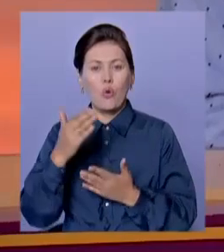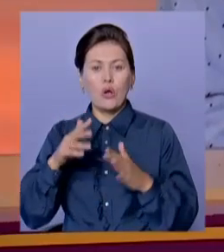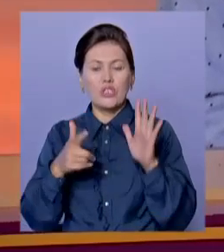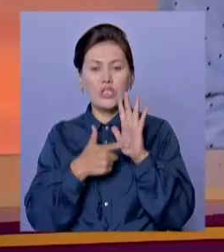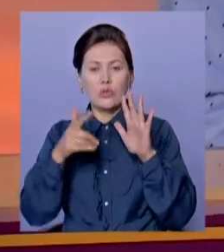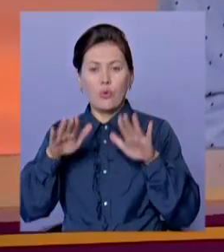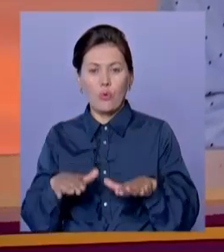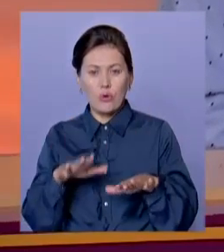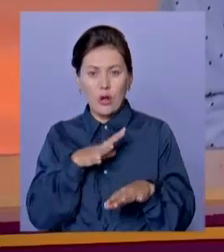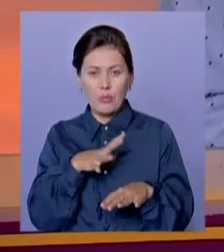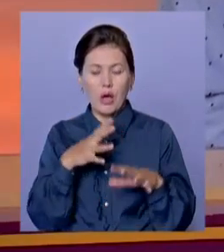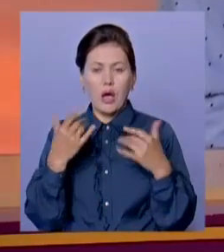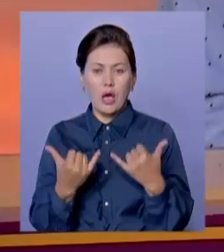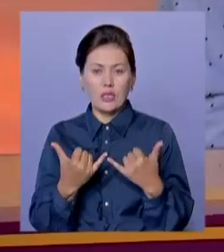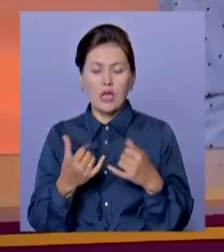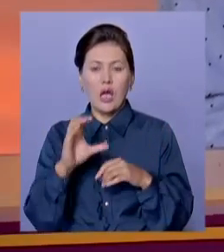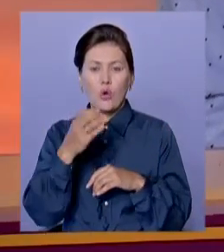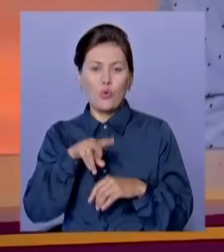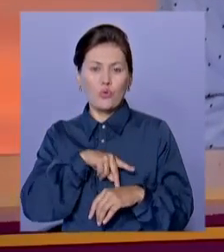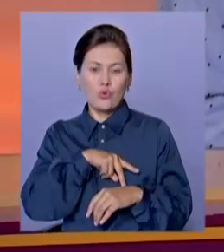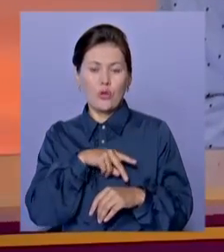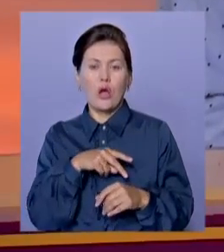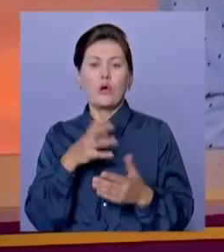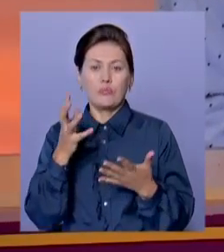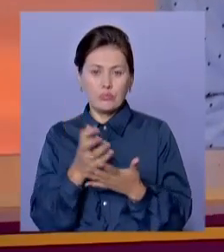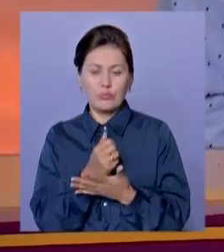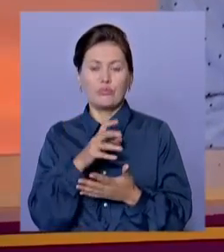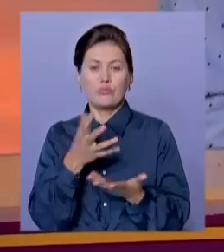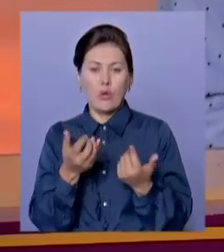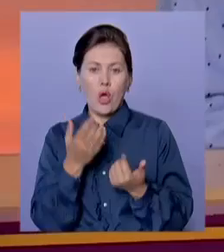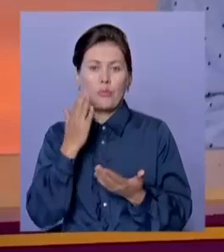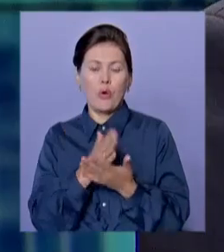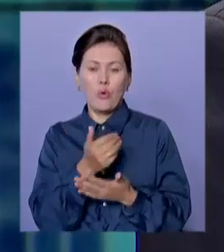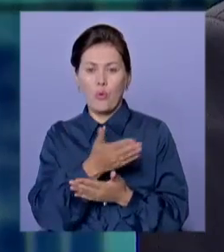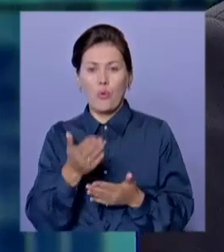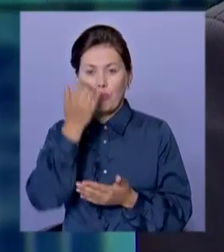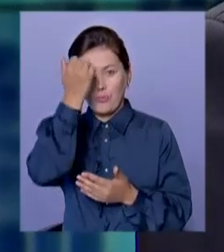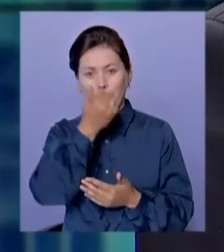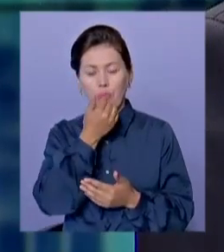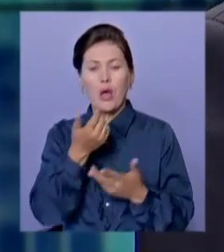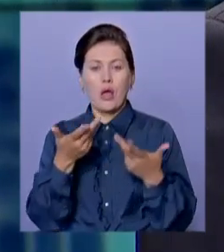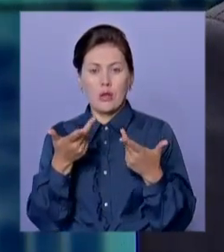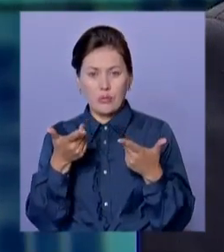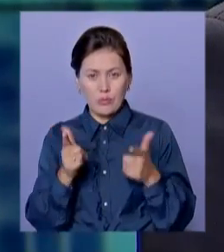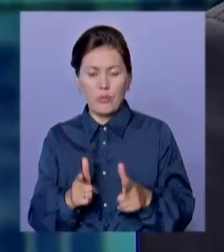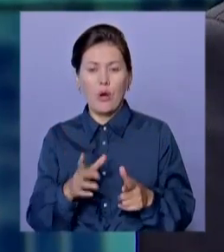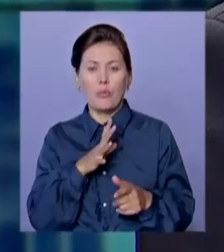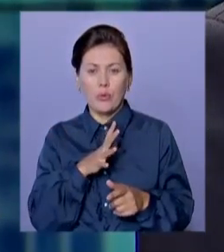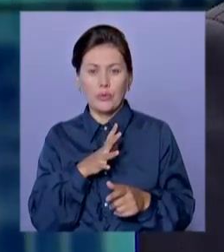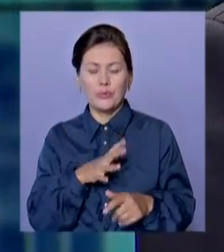орын болатын. Қазір енді күміс жүлдеге қол жеткізіп отырмыз. Оған рахмет, әрине.